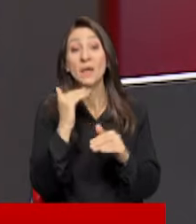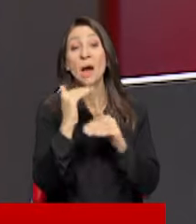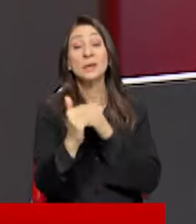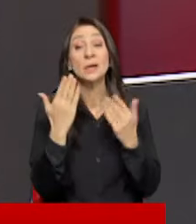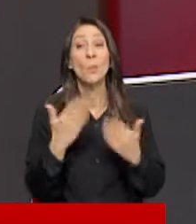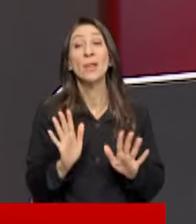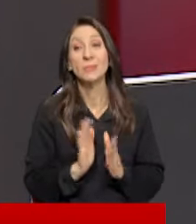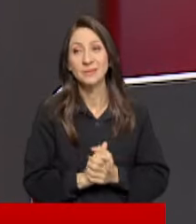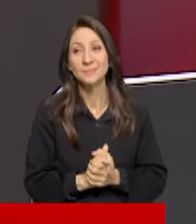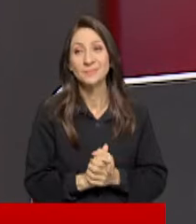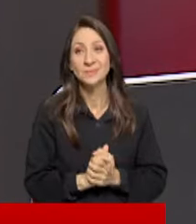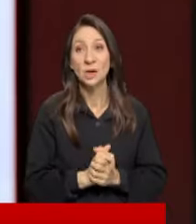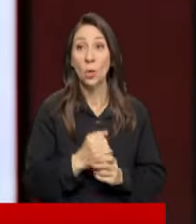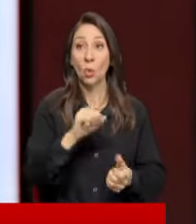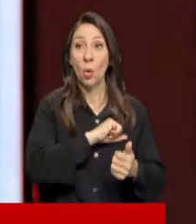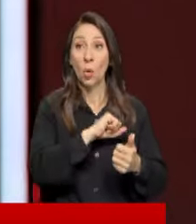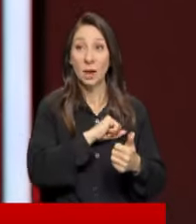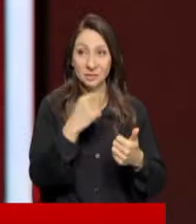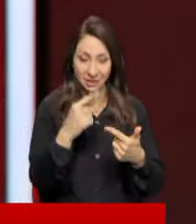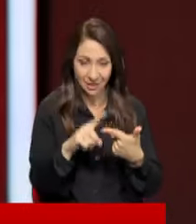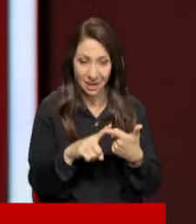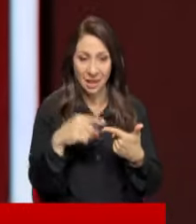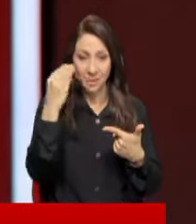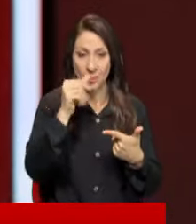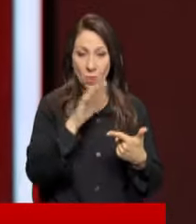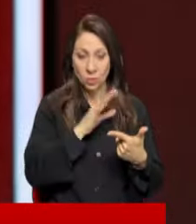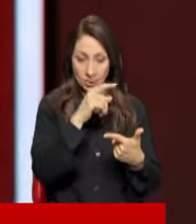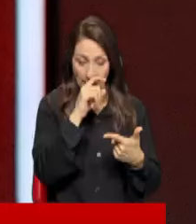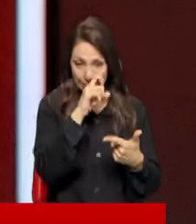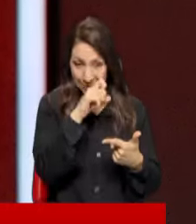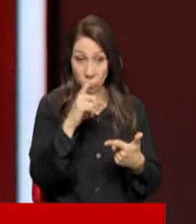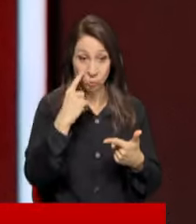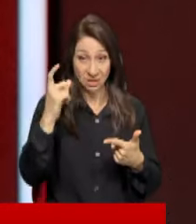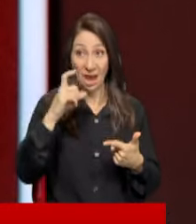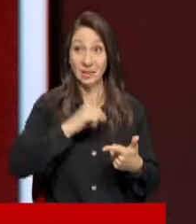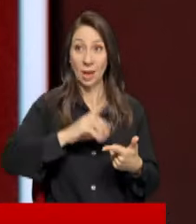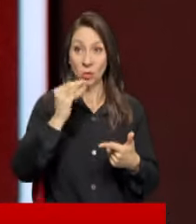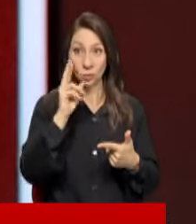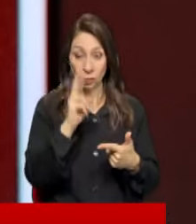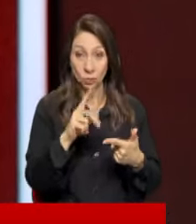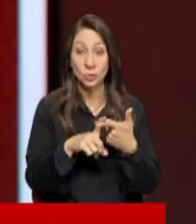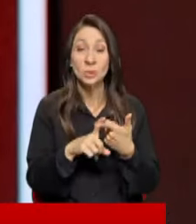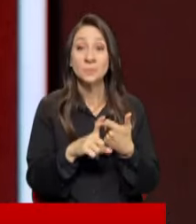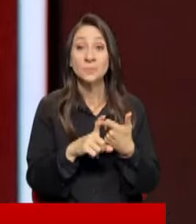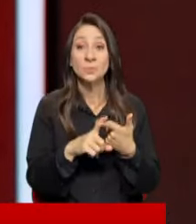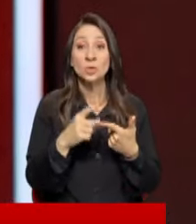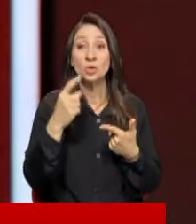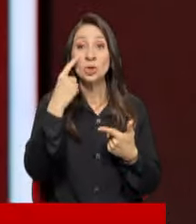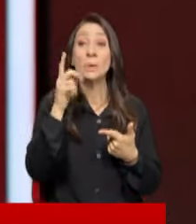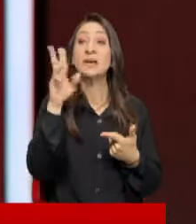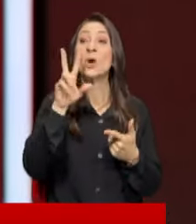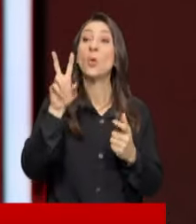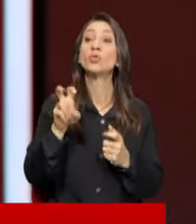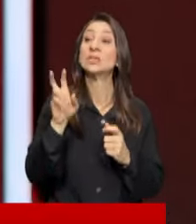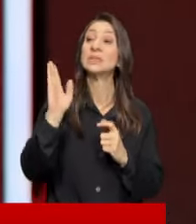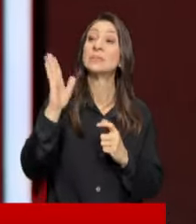halkımız kabullenmedi. Korkaklar dedi. Ekrem İmamoğlu'na ki Cumhurbaşkanı evet, adayı olarak görüyordu kendisini. Gözü başka yerlerde,